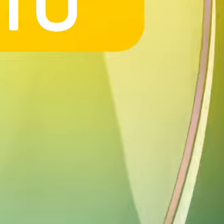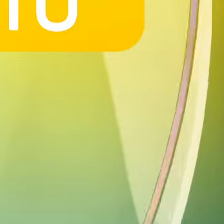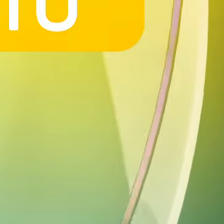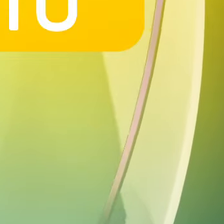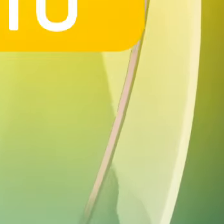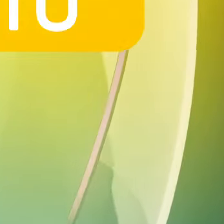мен m